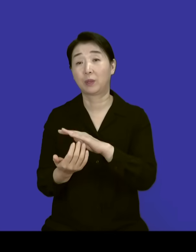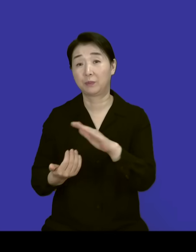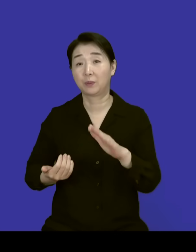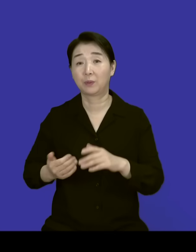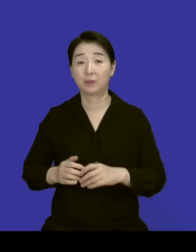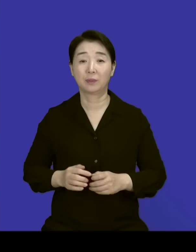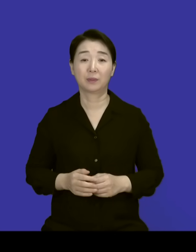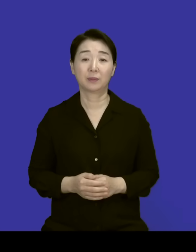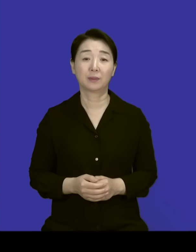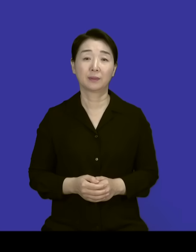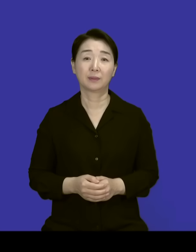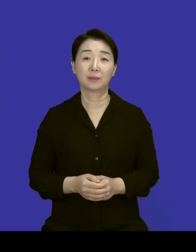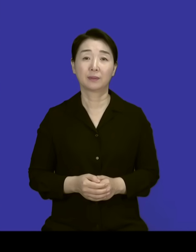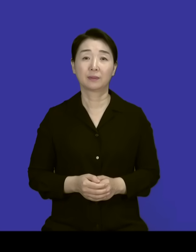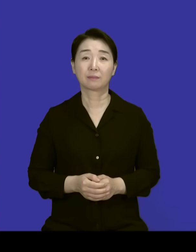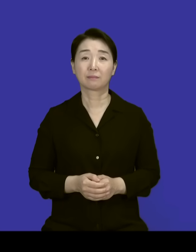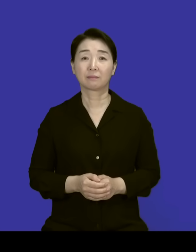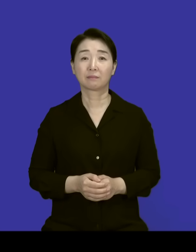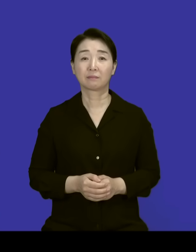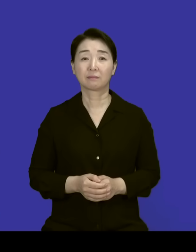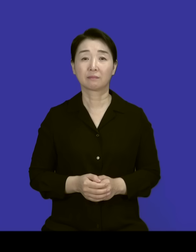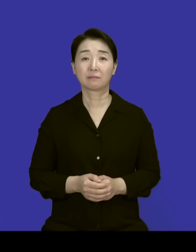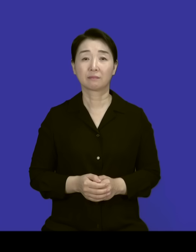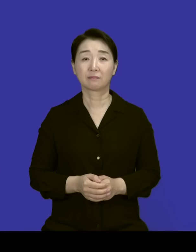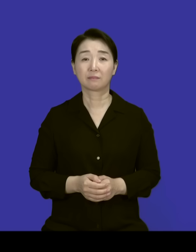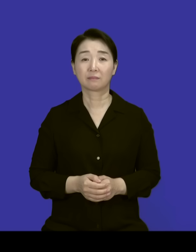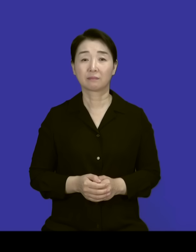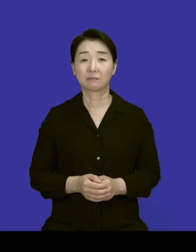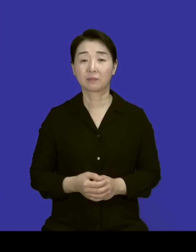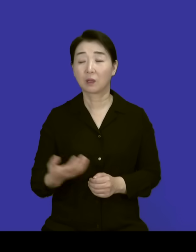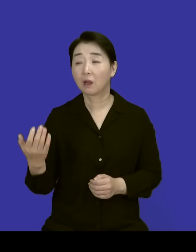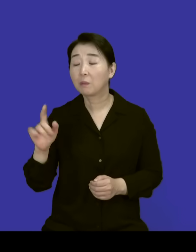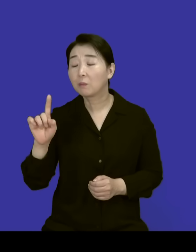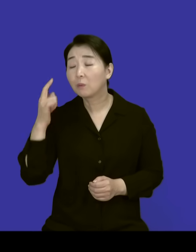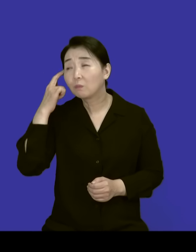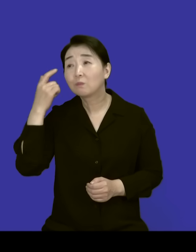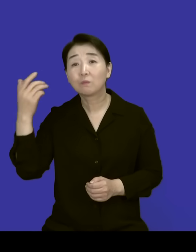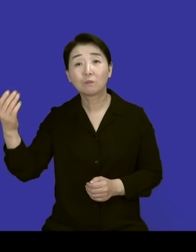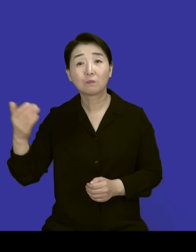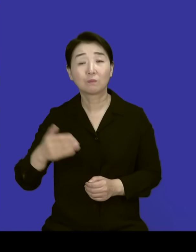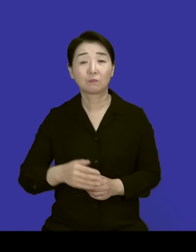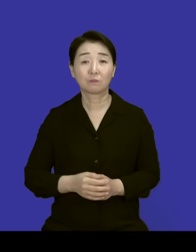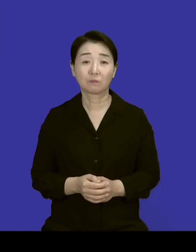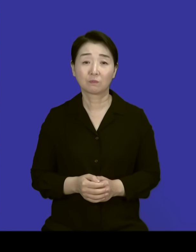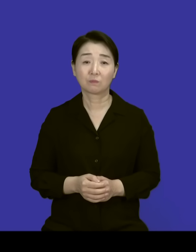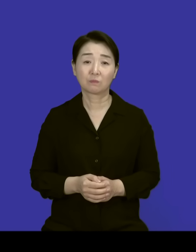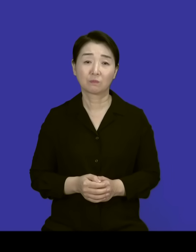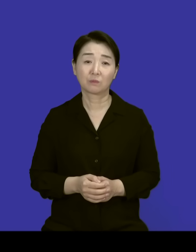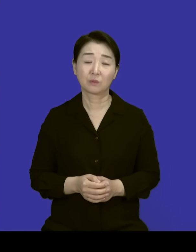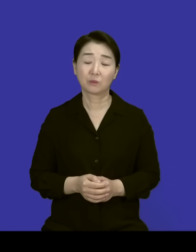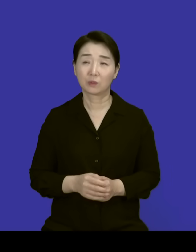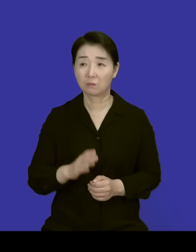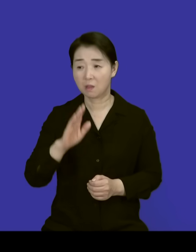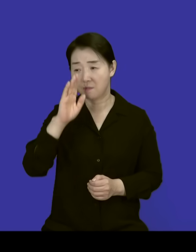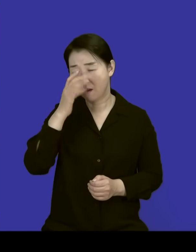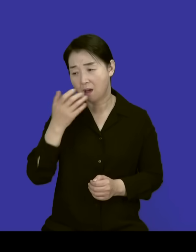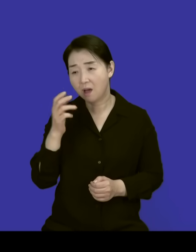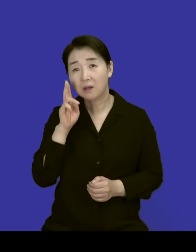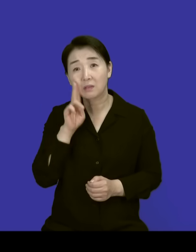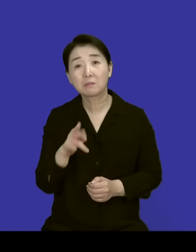예. 그래서 어디가 이렇게 아파 그랬더니 너무 아프대.